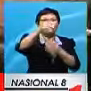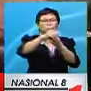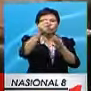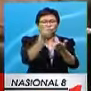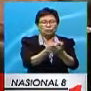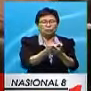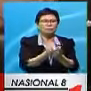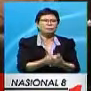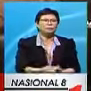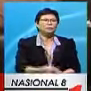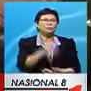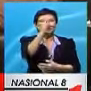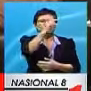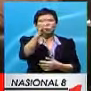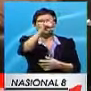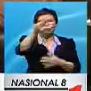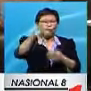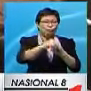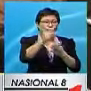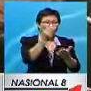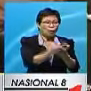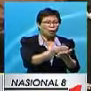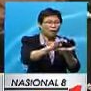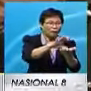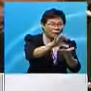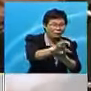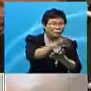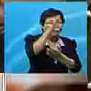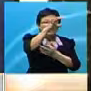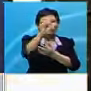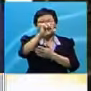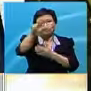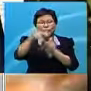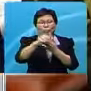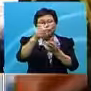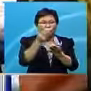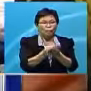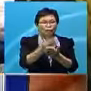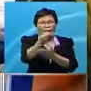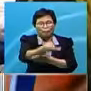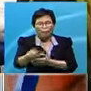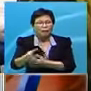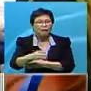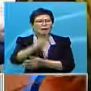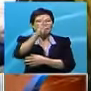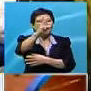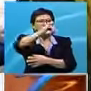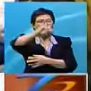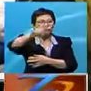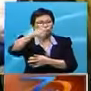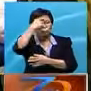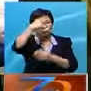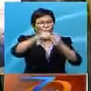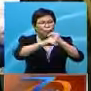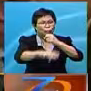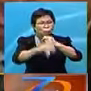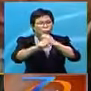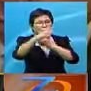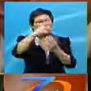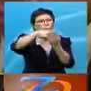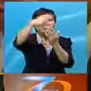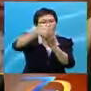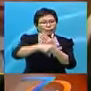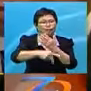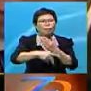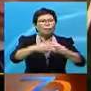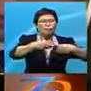RM8 juta. RM700,000 dalam bentuk wang tunai, RM500,000 dalam bentuk produk dan RM6 juta untuk promosi dan program